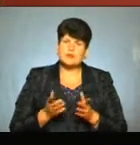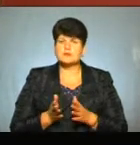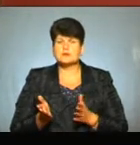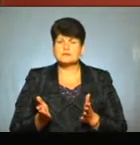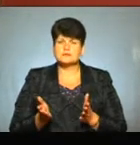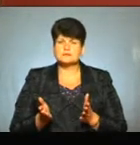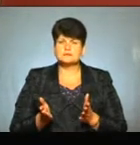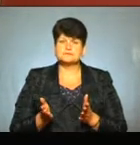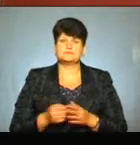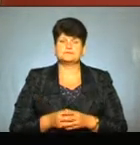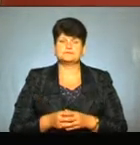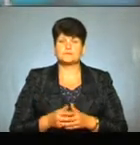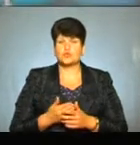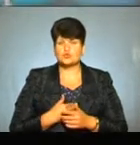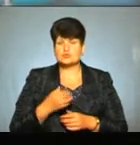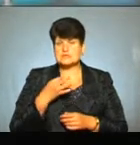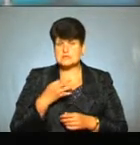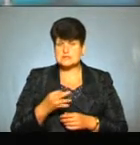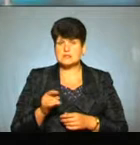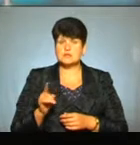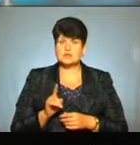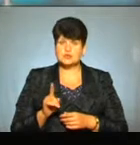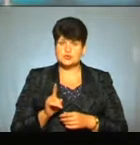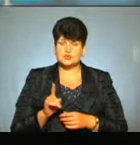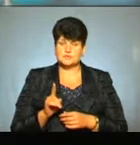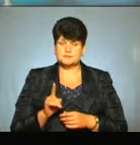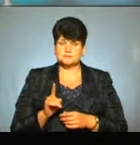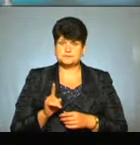сторону? Хочу сказати так, що